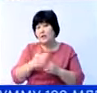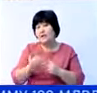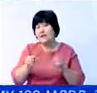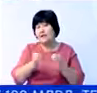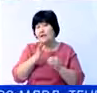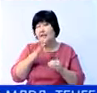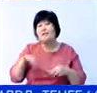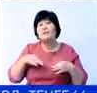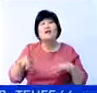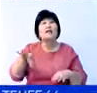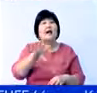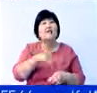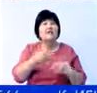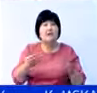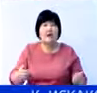С праздником всех!